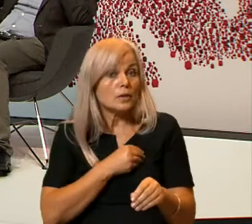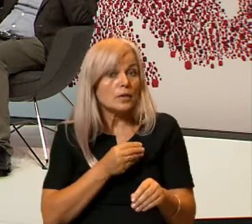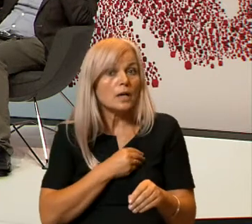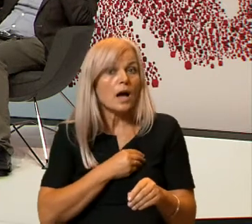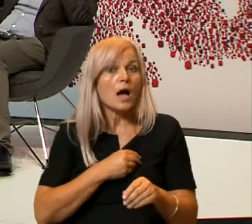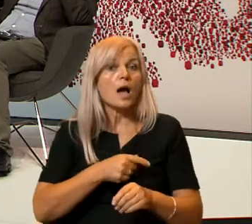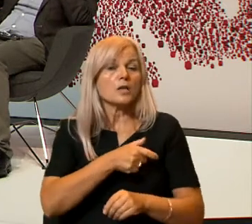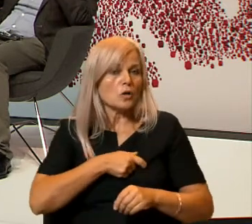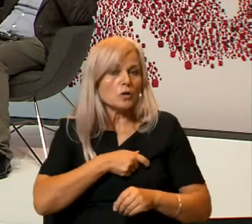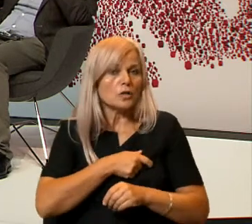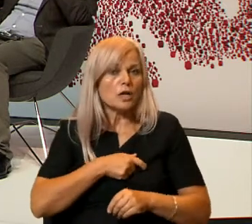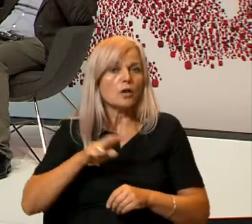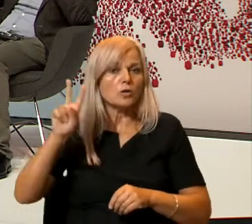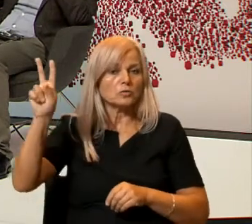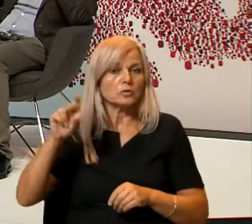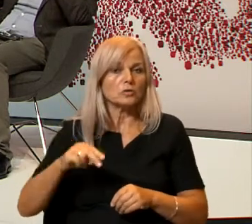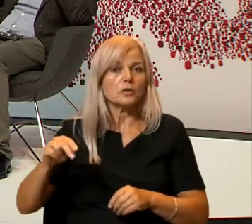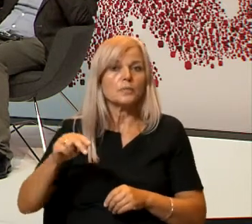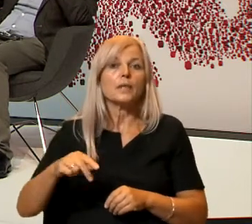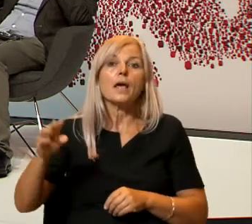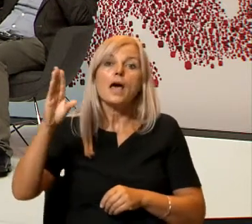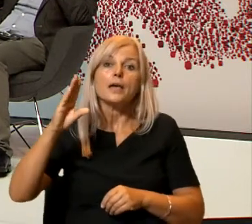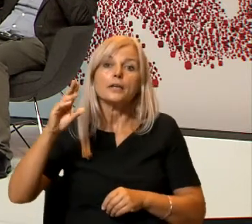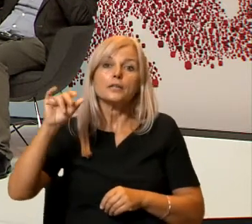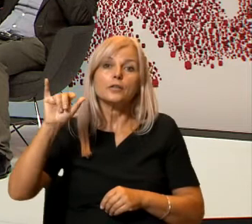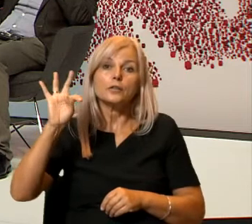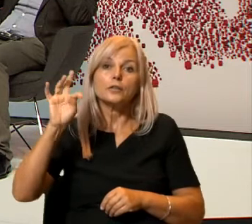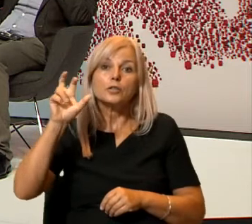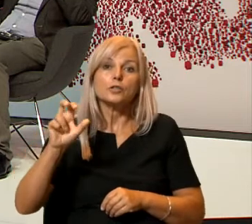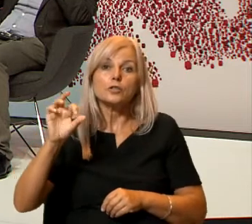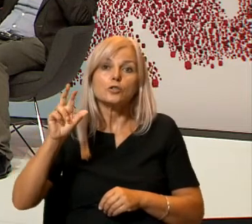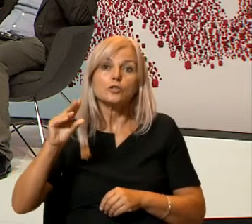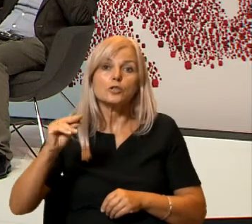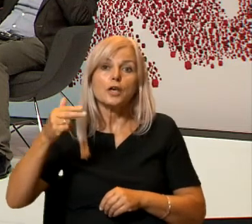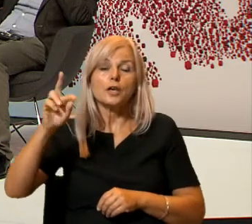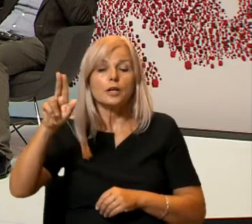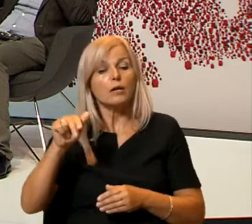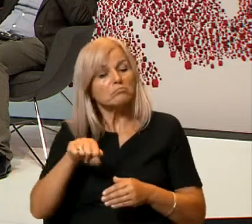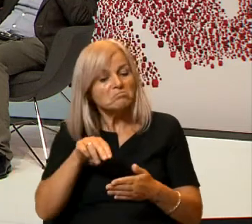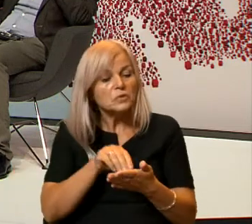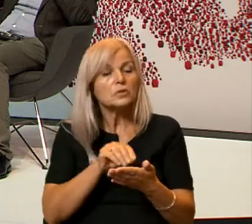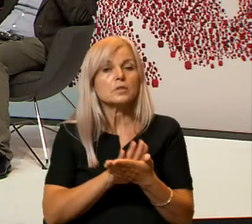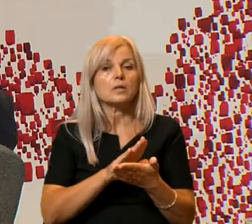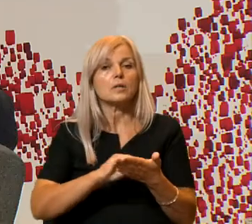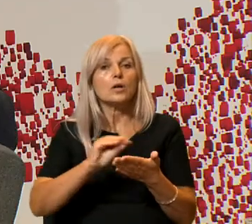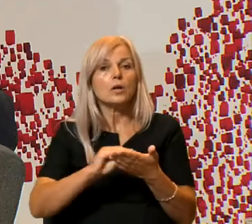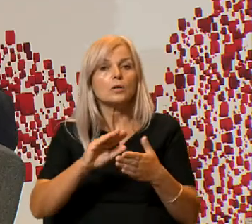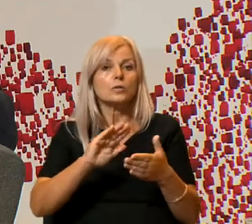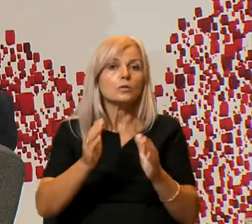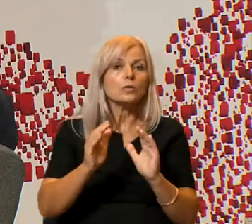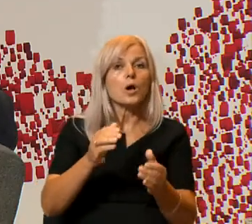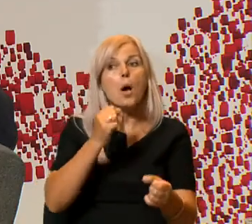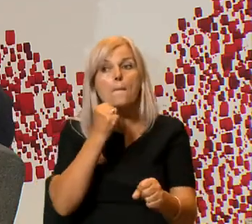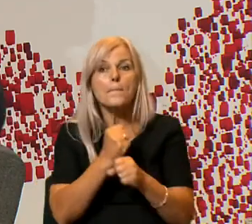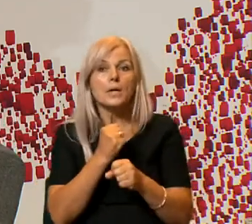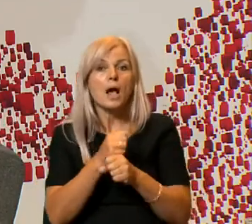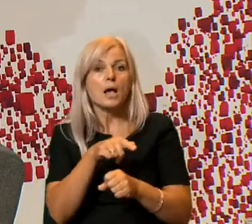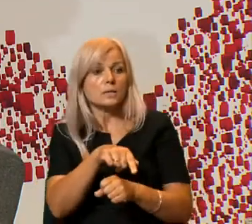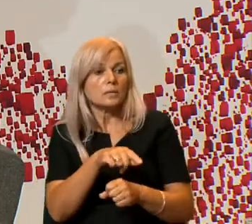do której się odwołujemy podczas tego cyklu, w której na przykład stosunki pracy określane były